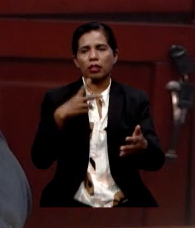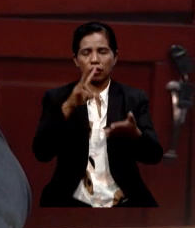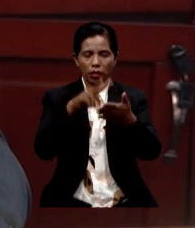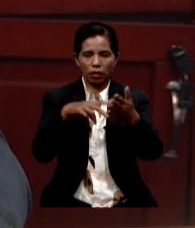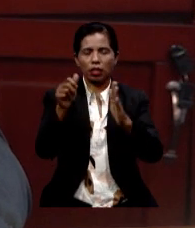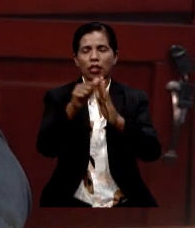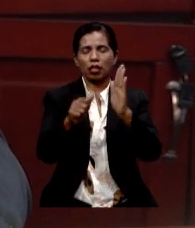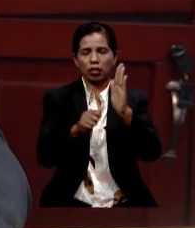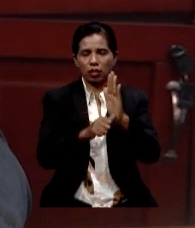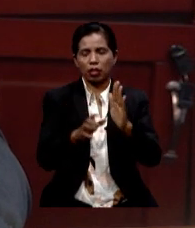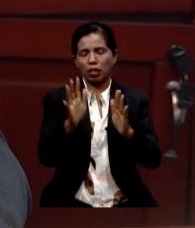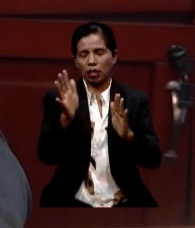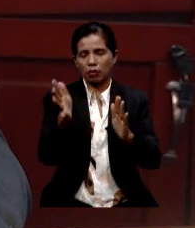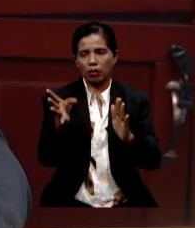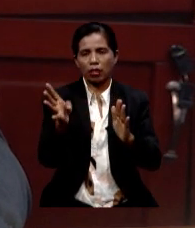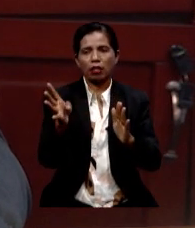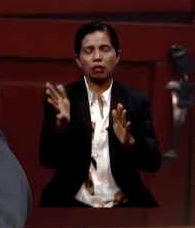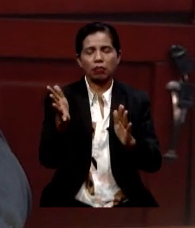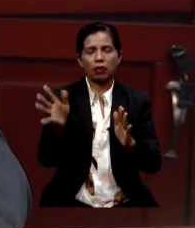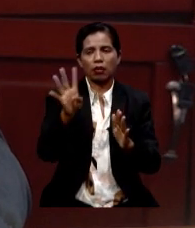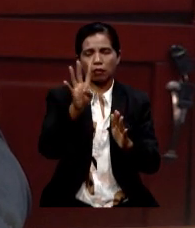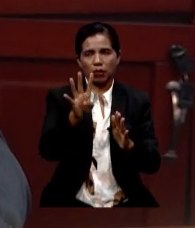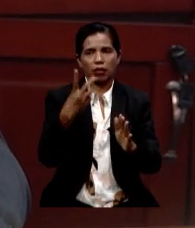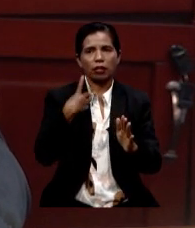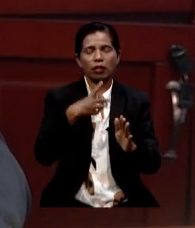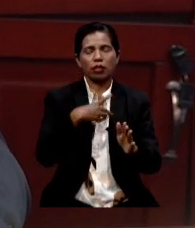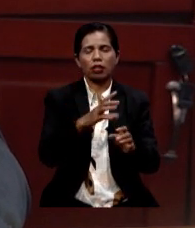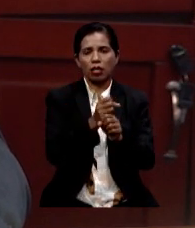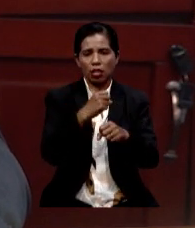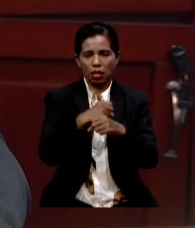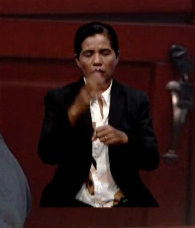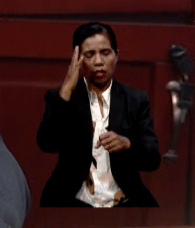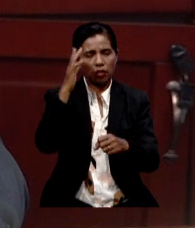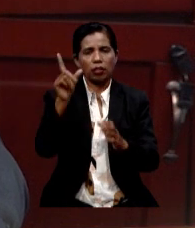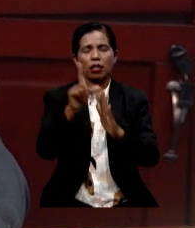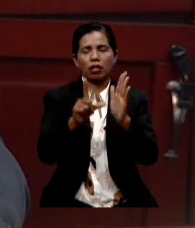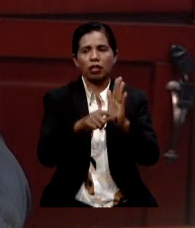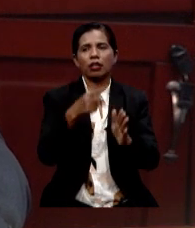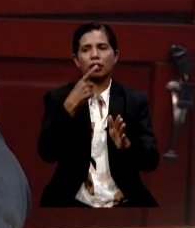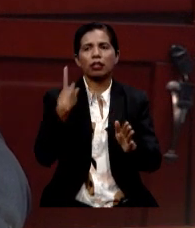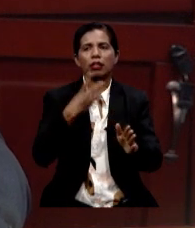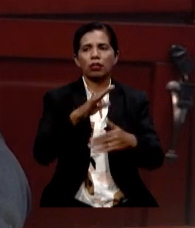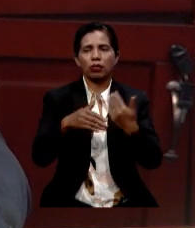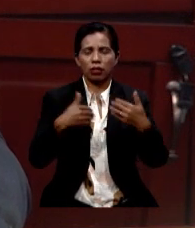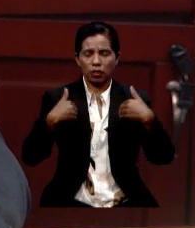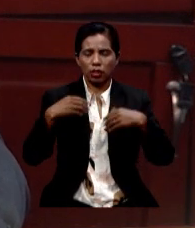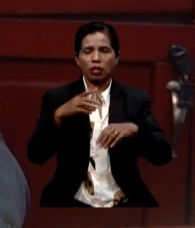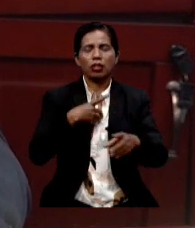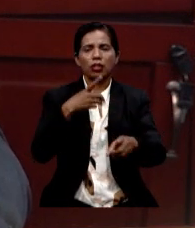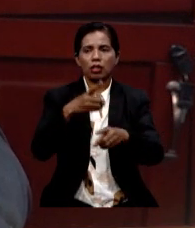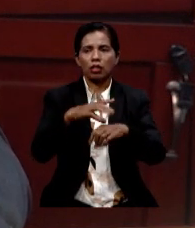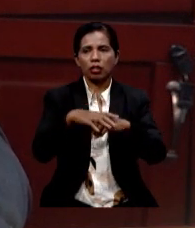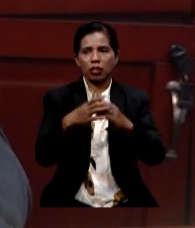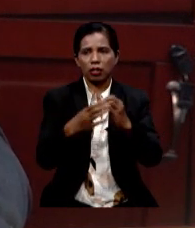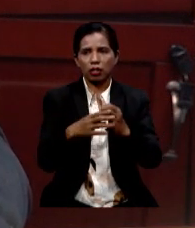artigo 54 ne kita halo interpretasam kata li hati tituana kata itu tu ider itu rai peras kita dalam rumah itu aku